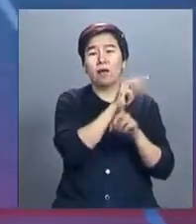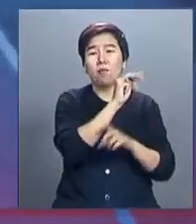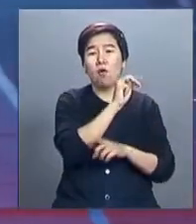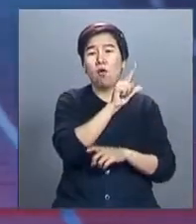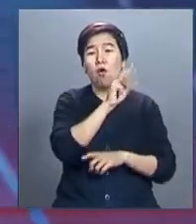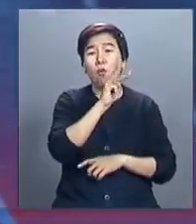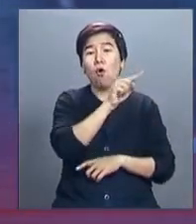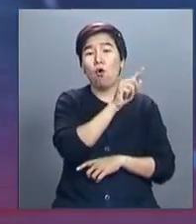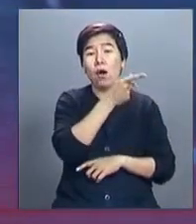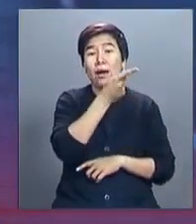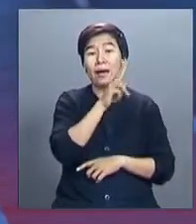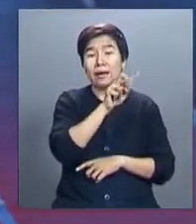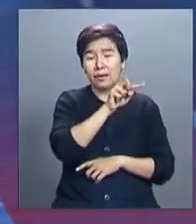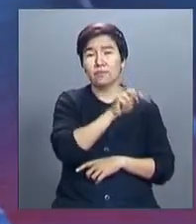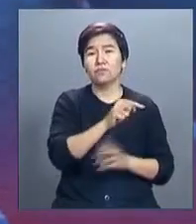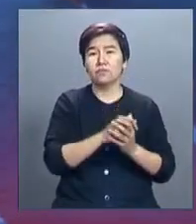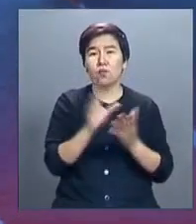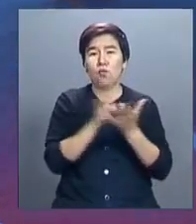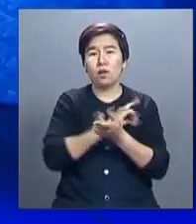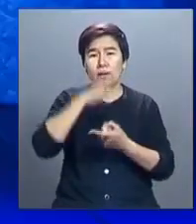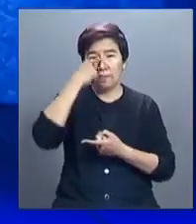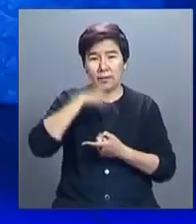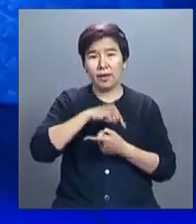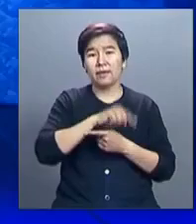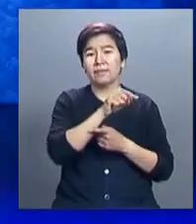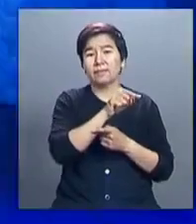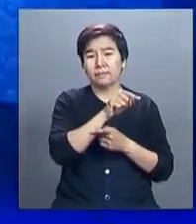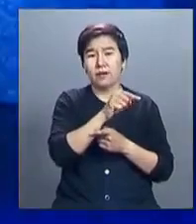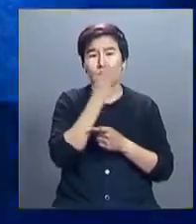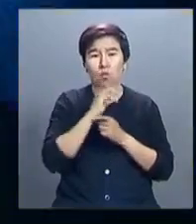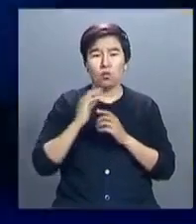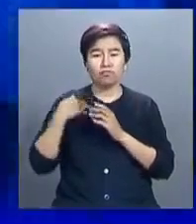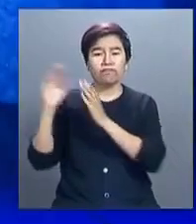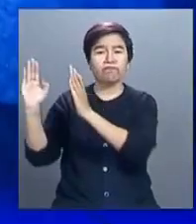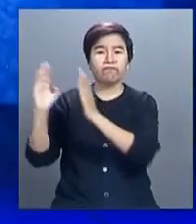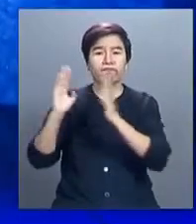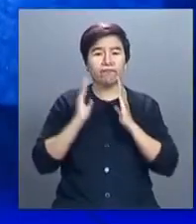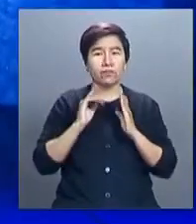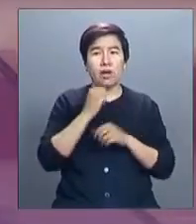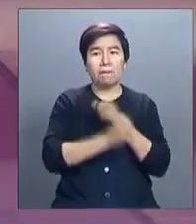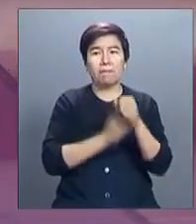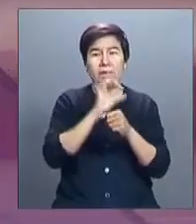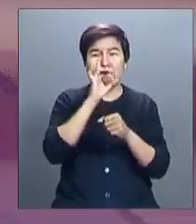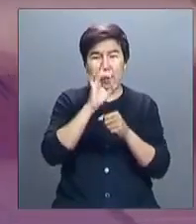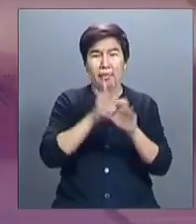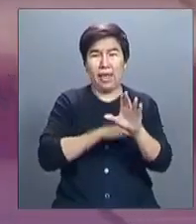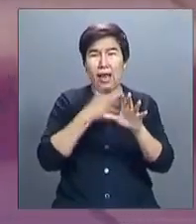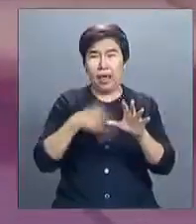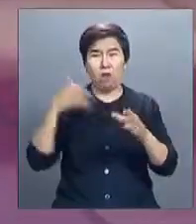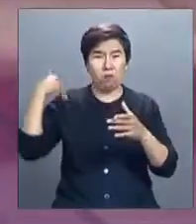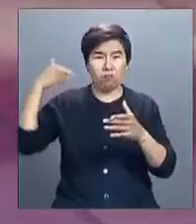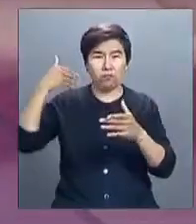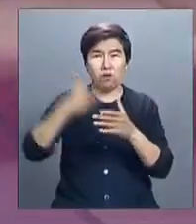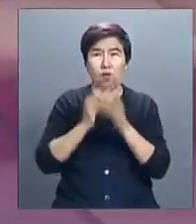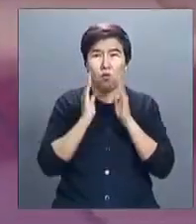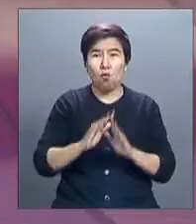นุรักษ์ศิลปะวัฒนธรรมไทยโดยเปิดสอนด้านนาฏศิลป์ละครโขนและดนตรีไทยมากว่า8ปีโดยแต่ละปีมีผู้สนใจ